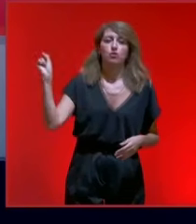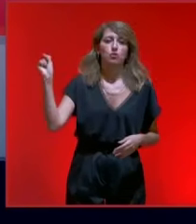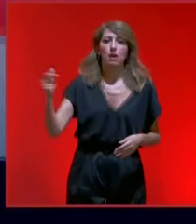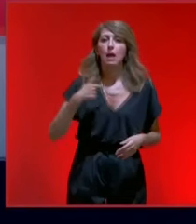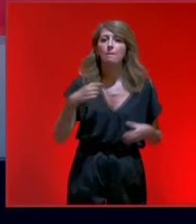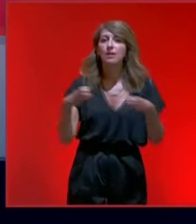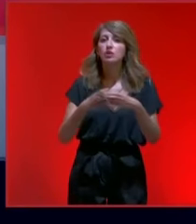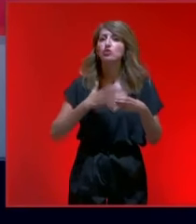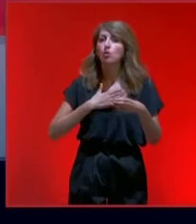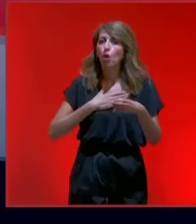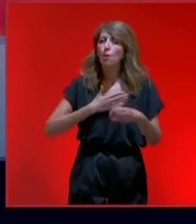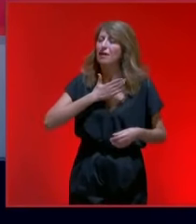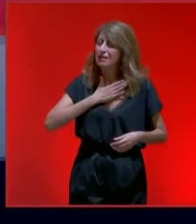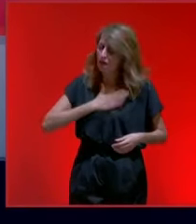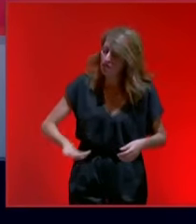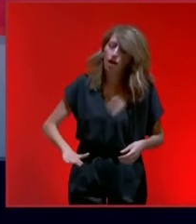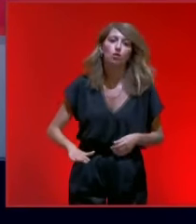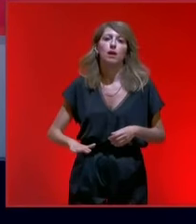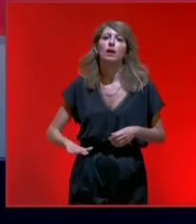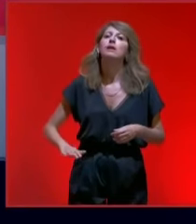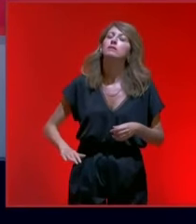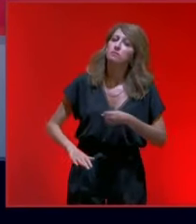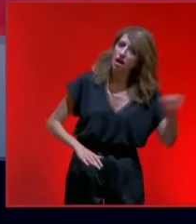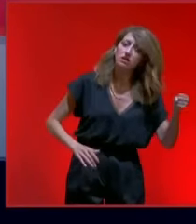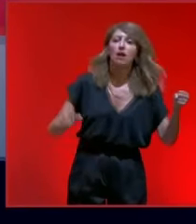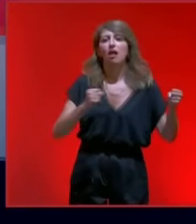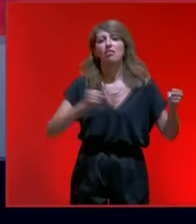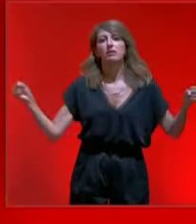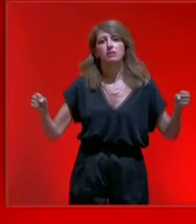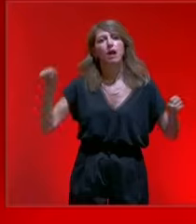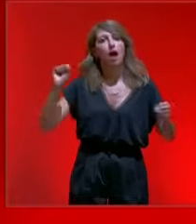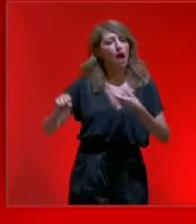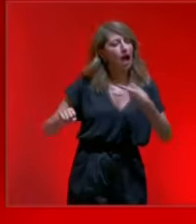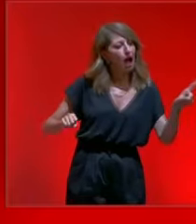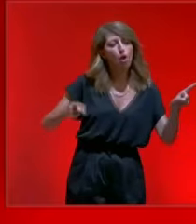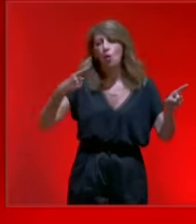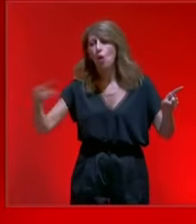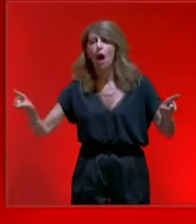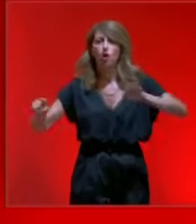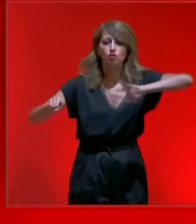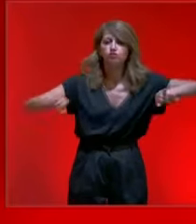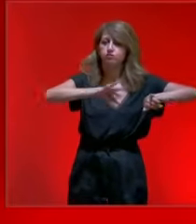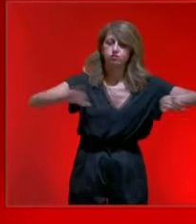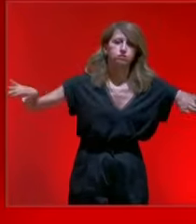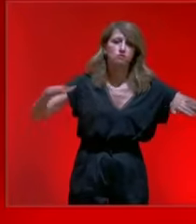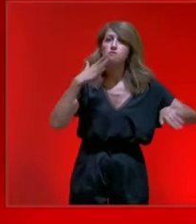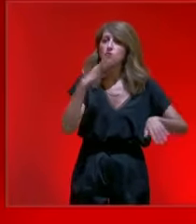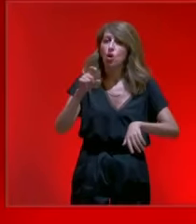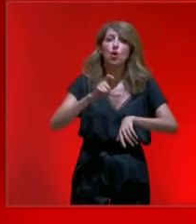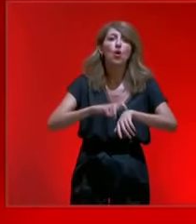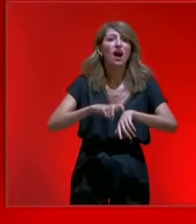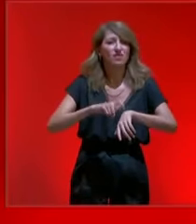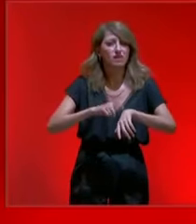στον άξονα αριστερά-δεξιά ίσχυε, ισχύει και θα ισχύει, όσο υπάρχουν εκμεταλλευτές και εκμεταλλευόμενοι, ισχυροί